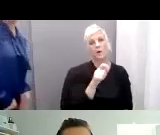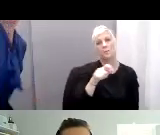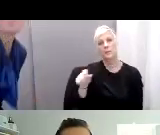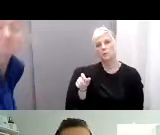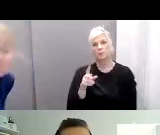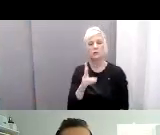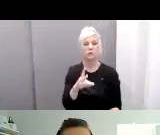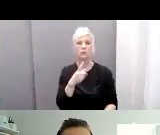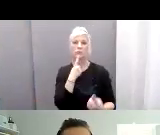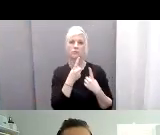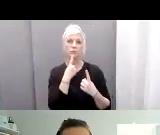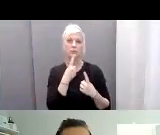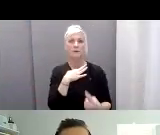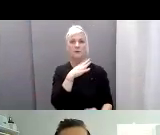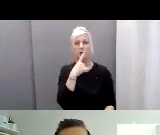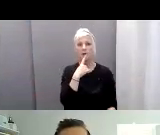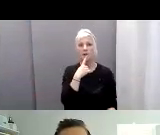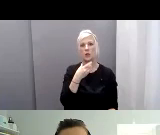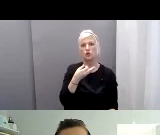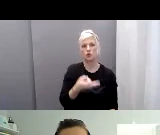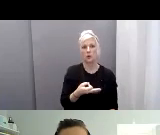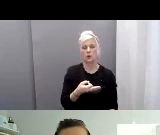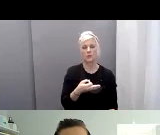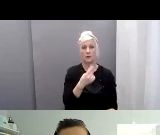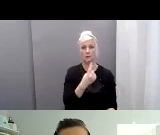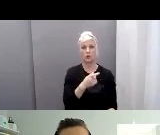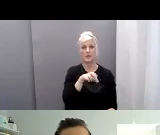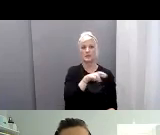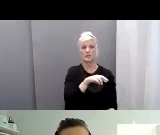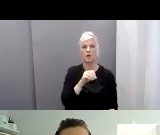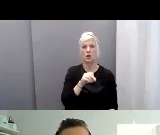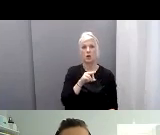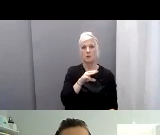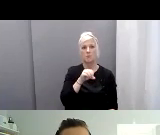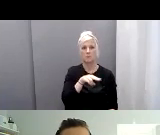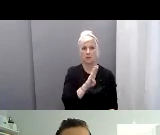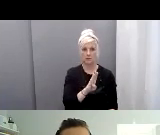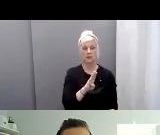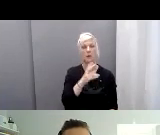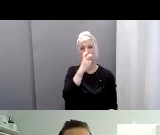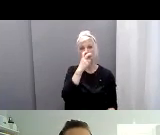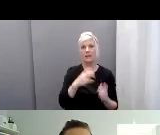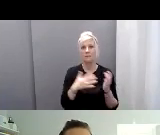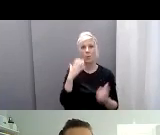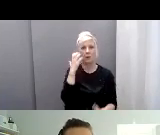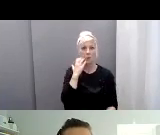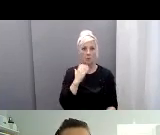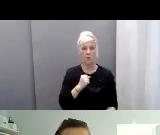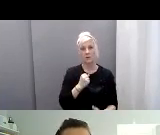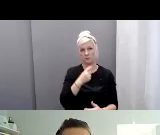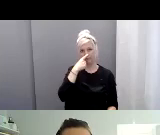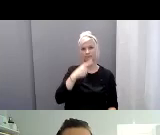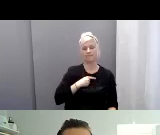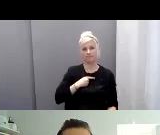exemplet så är det Armand som är blind sedan tonåren, då han fick en synnedsättning. Och han berättade